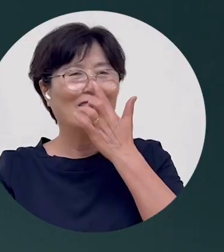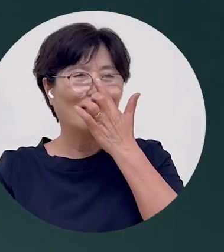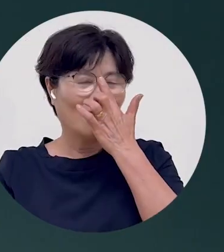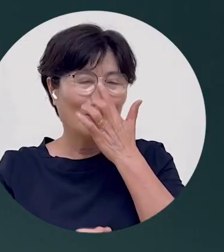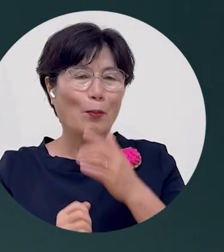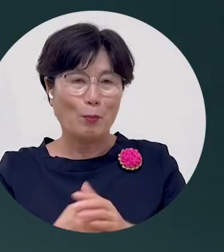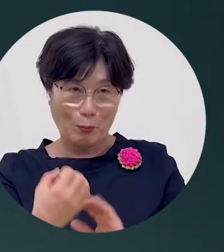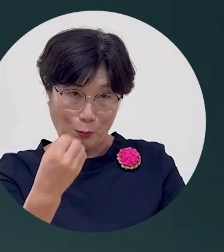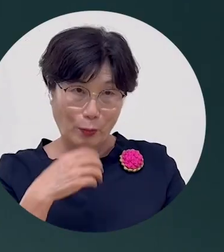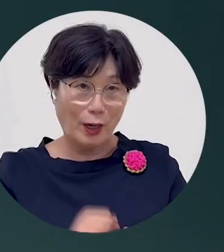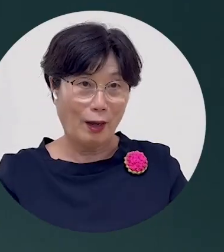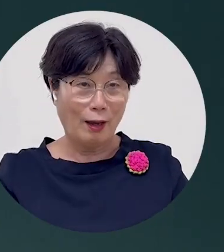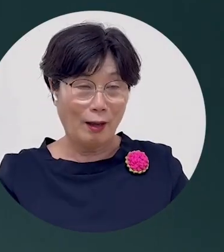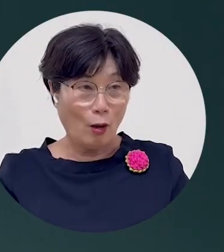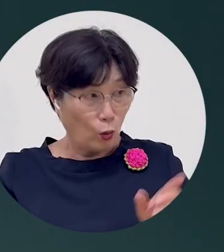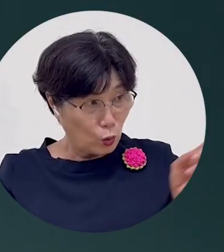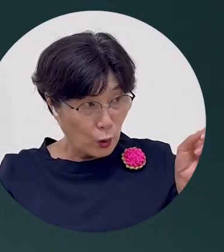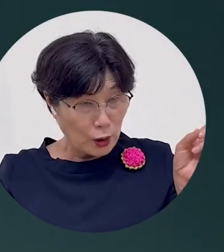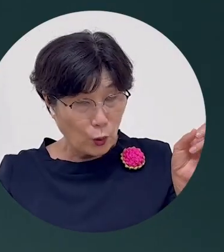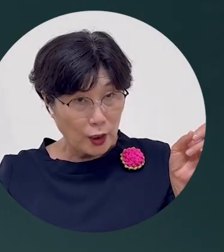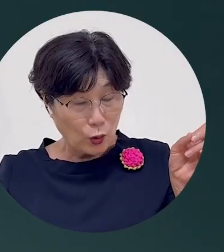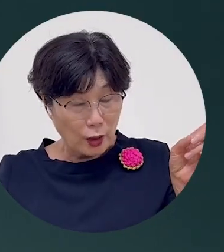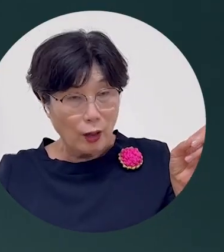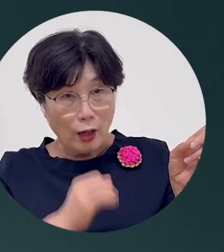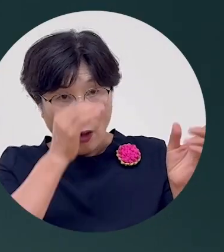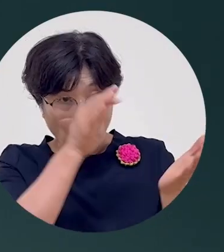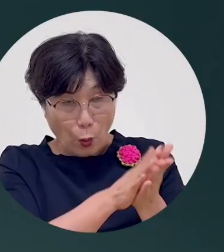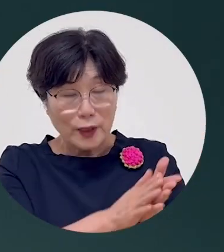이렇게 대답을 하죠. 저기